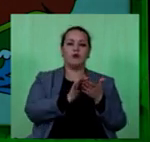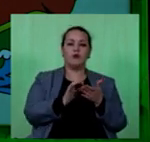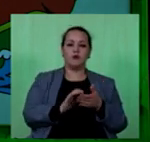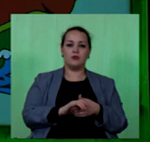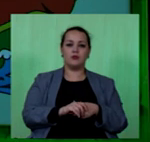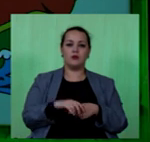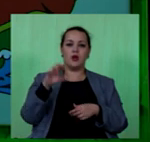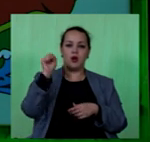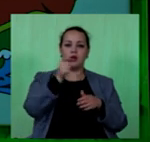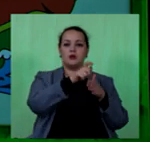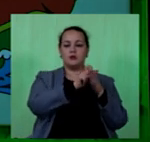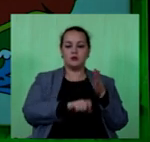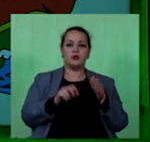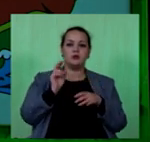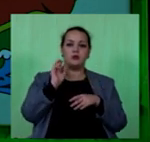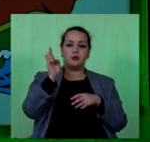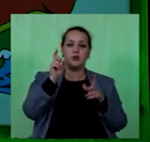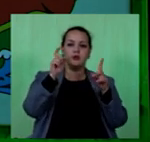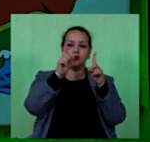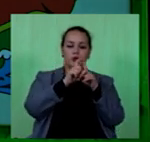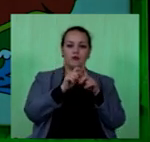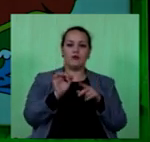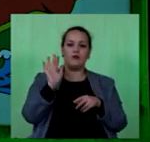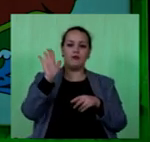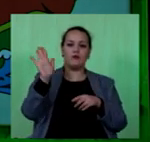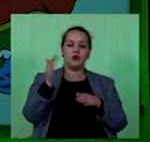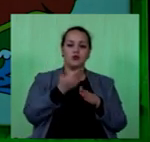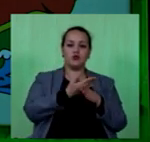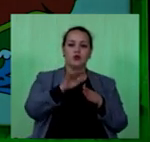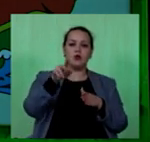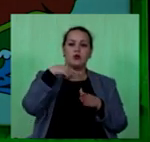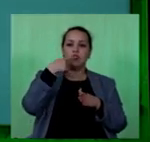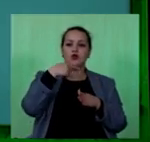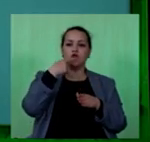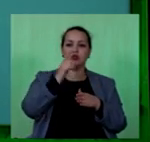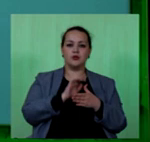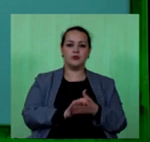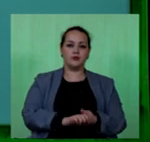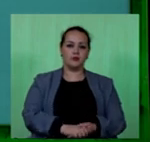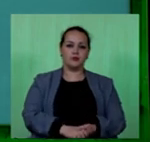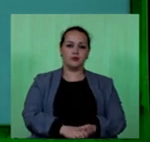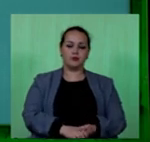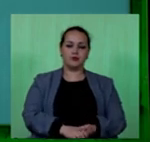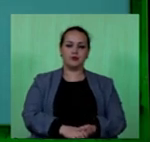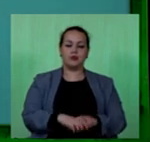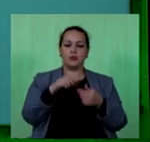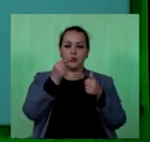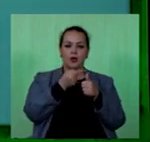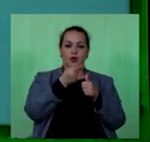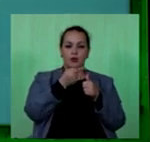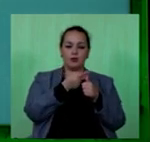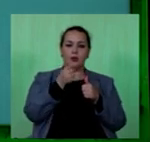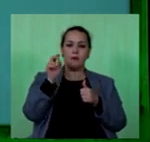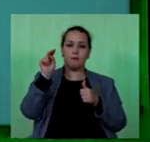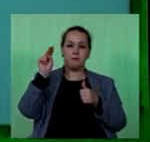а текст б слова в часть речи имя прилагательное